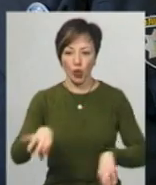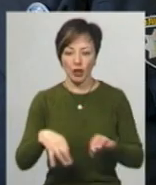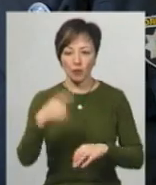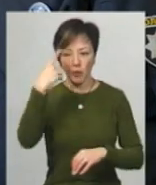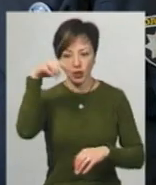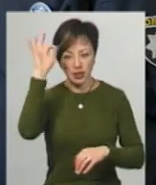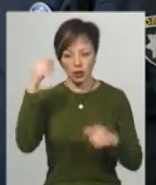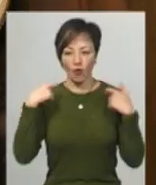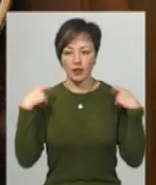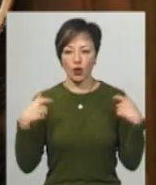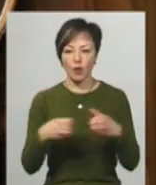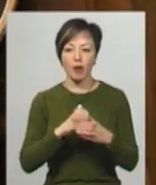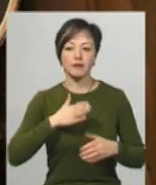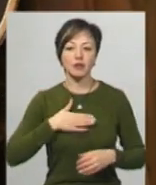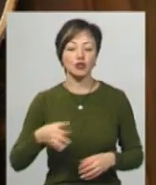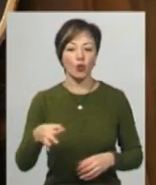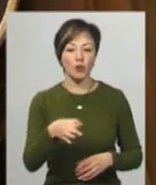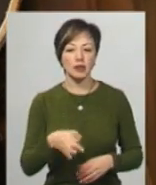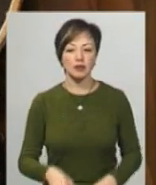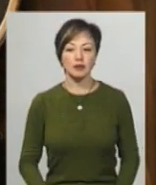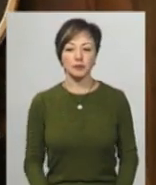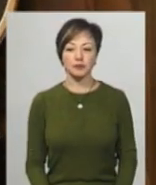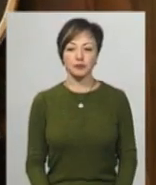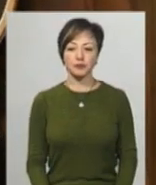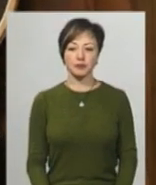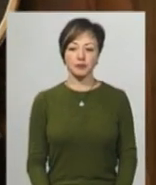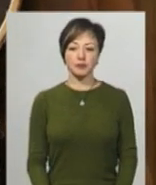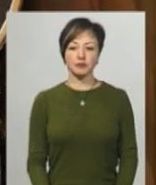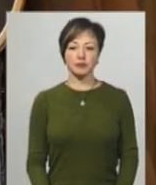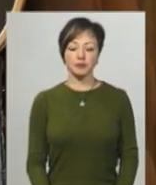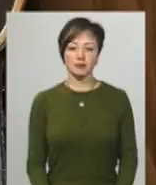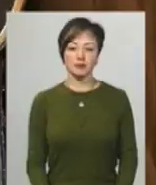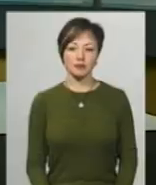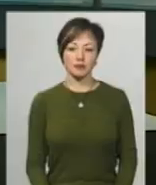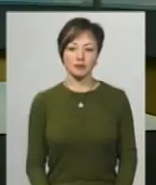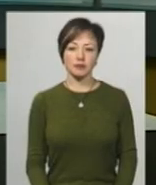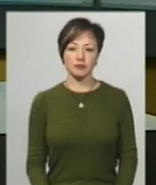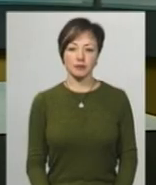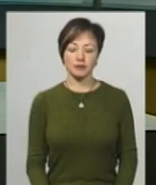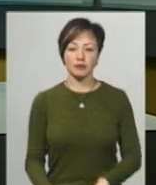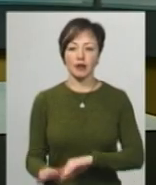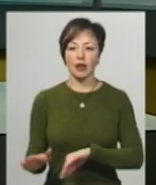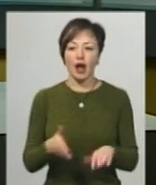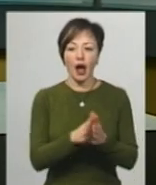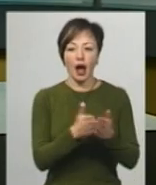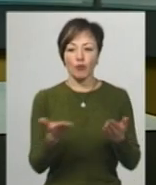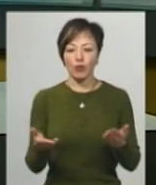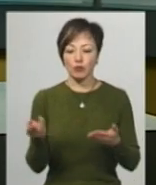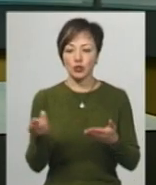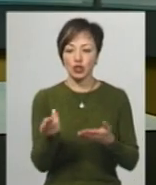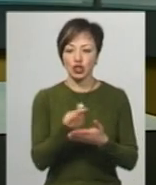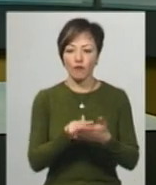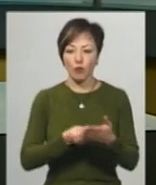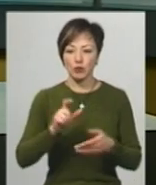«Поліцейський офіцер громади в нашій області». Неля Шпилак, новини на Суспільному, Хмельниччина. Альбом «Живопис голкою»